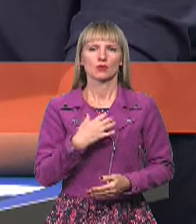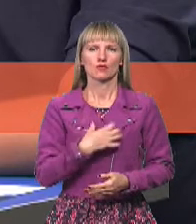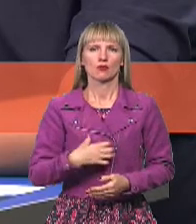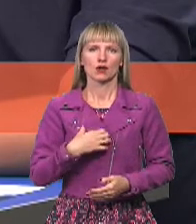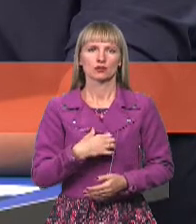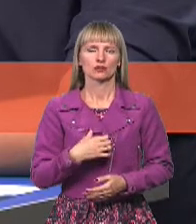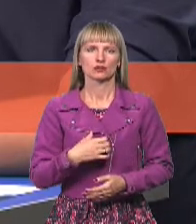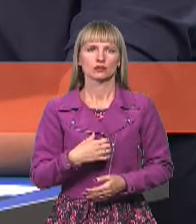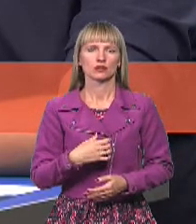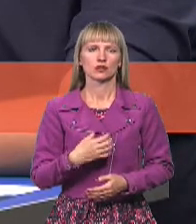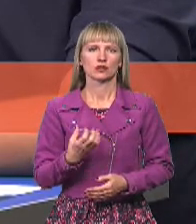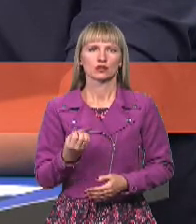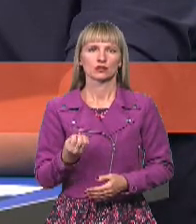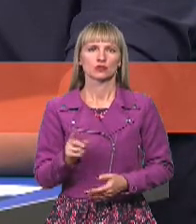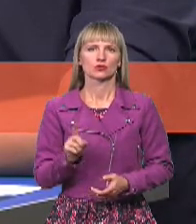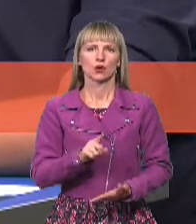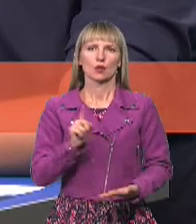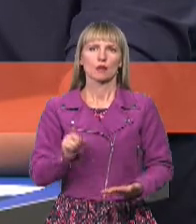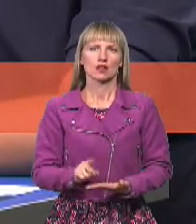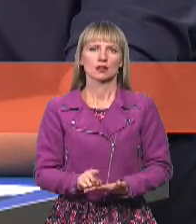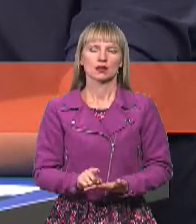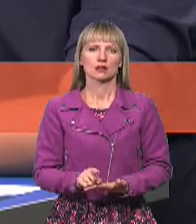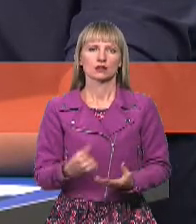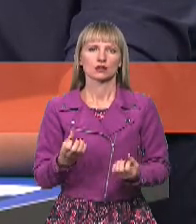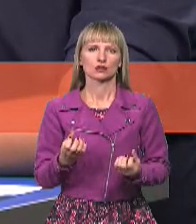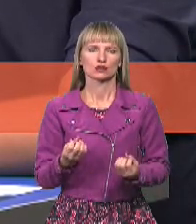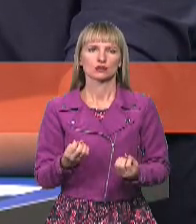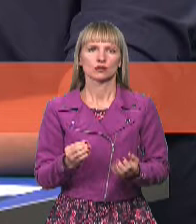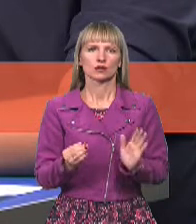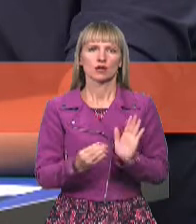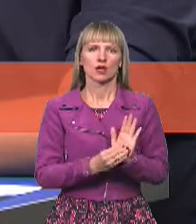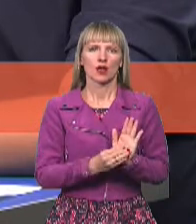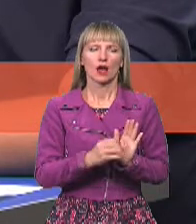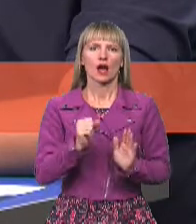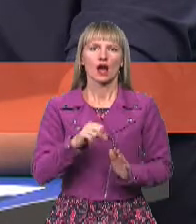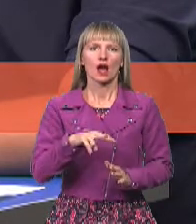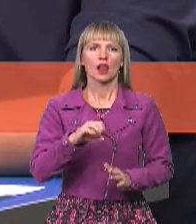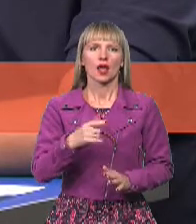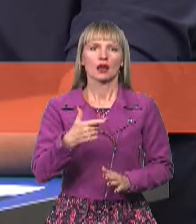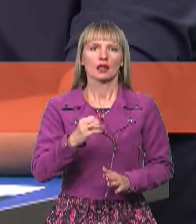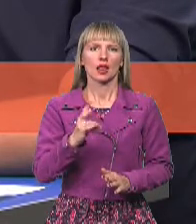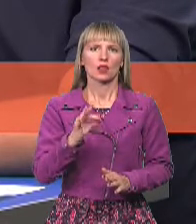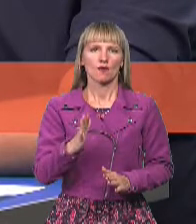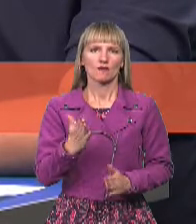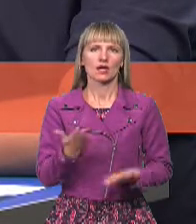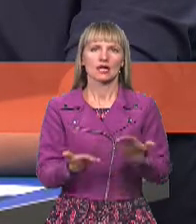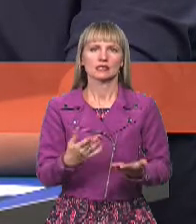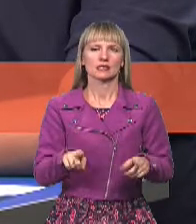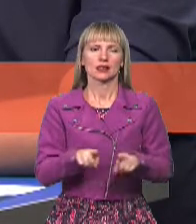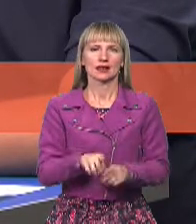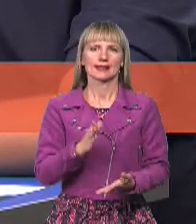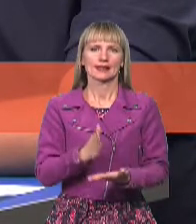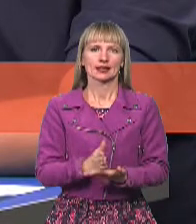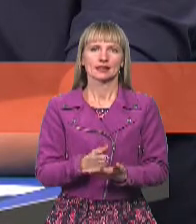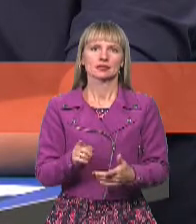немаловажное внедрение, что обязательно наличие указания аллергенов, если таковые есть в продукте, или могут быть